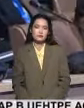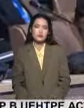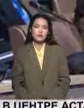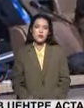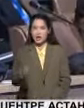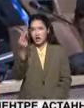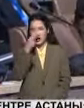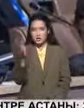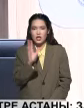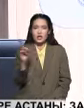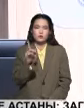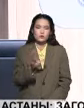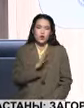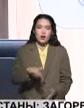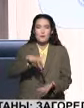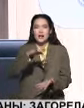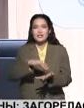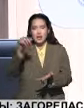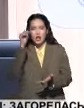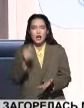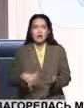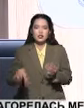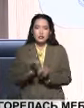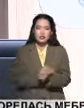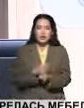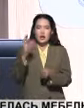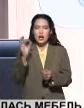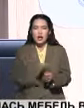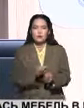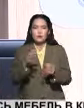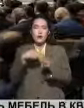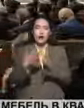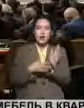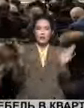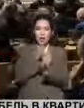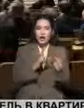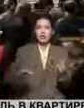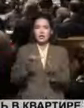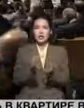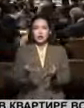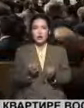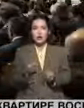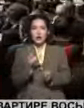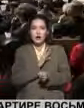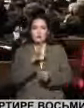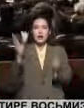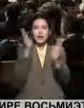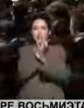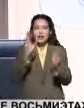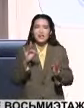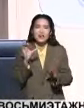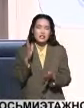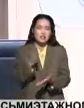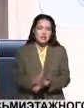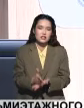Несмотря на то, что на долю Центральной Азии приходится всего 1% глобальных вопросов, этот регион сталкивается с многочисленными климатическими рисками.